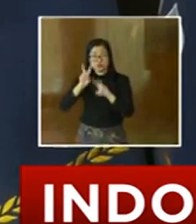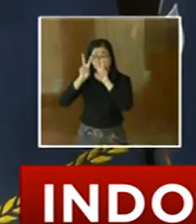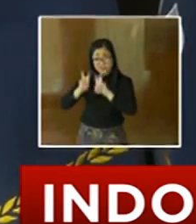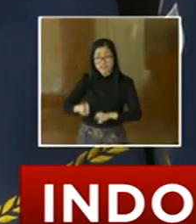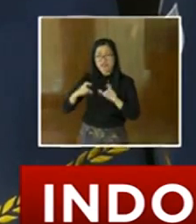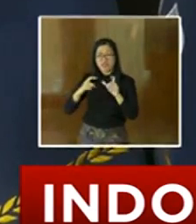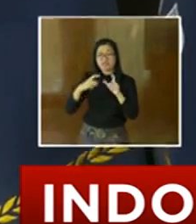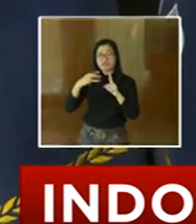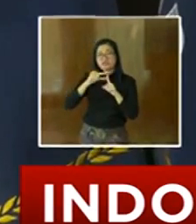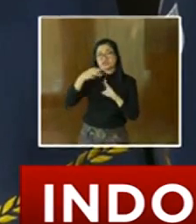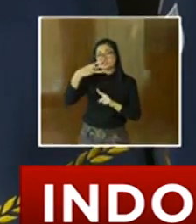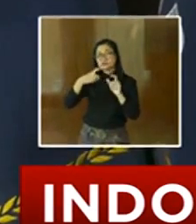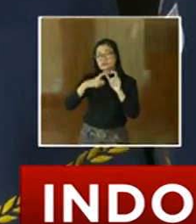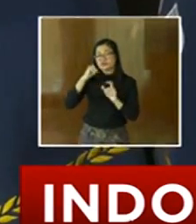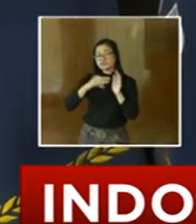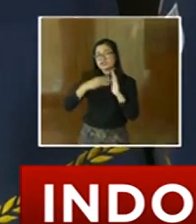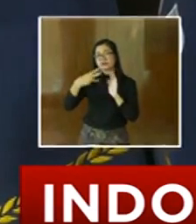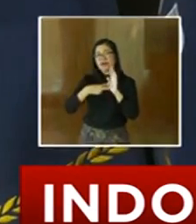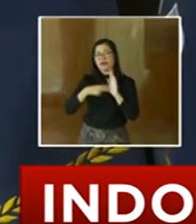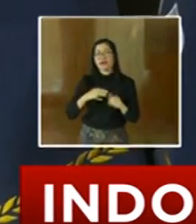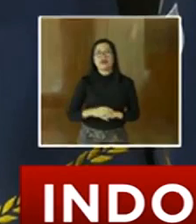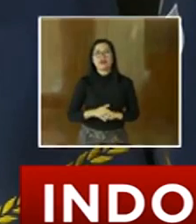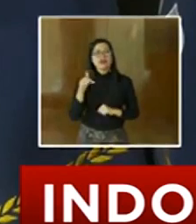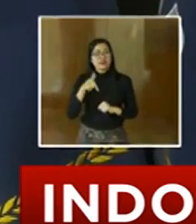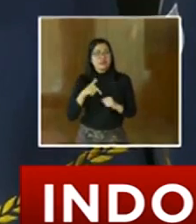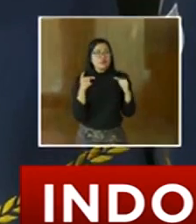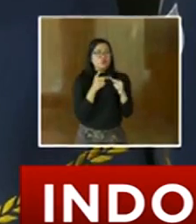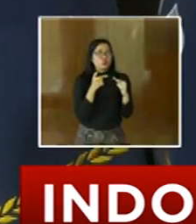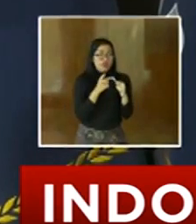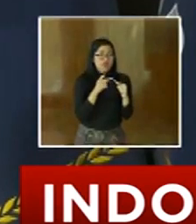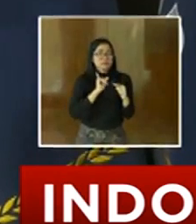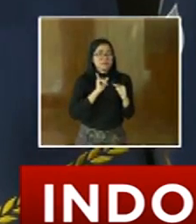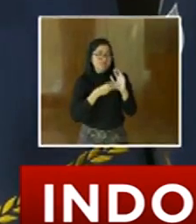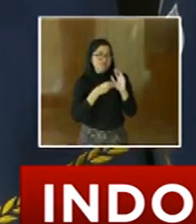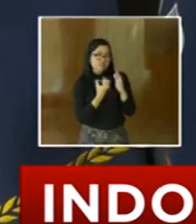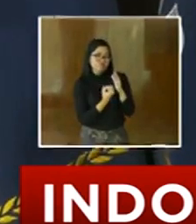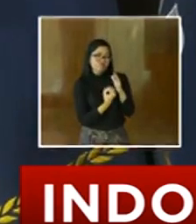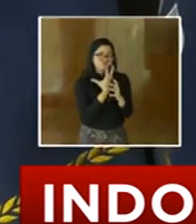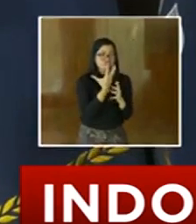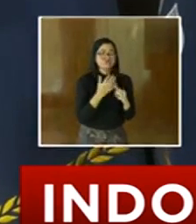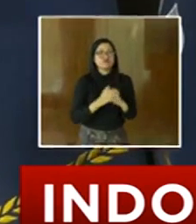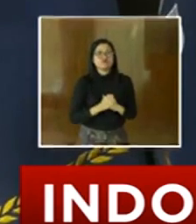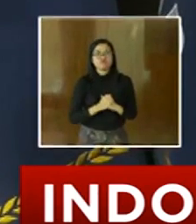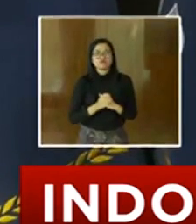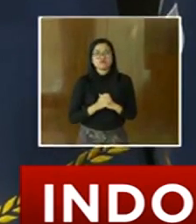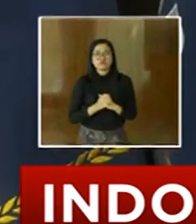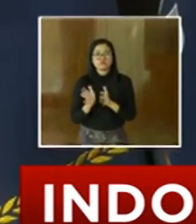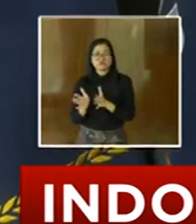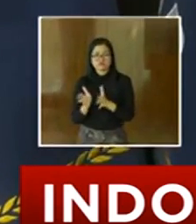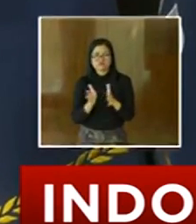ini ini beberapa hal yang terkait dengan perkembangan isu selama ini kemudian yang berikutnya